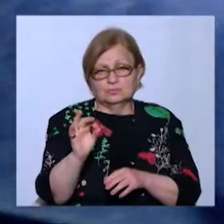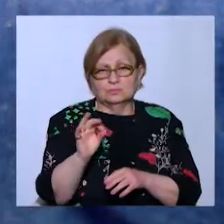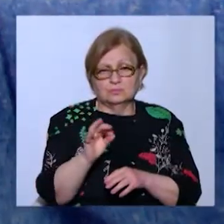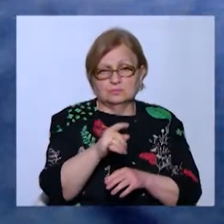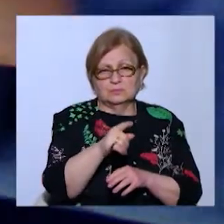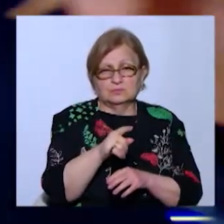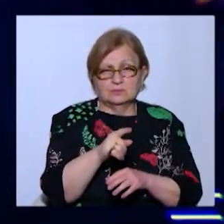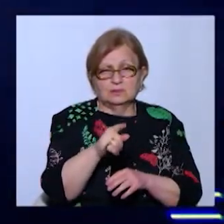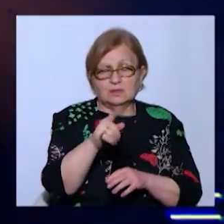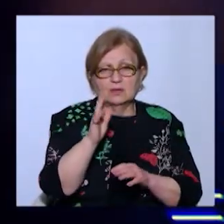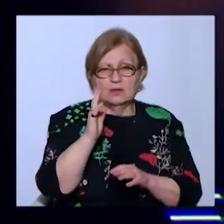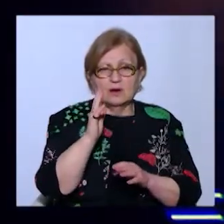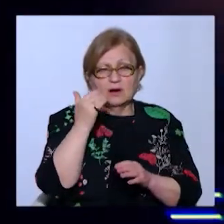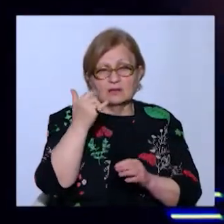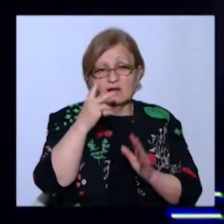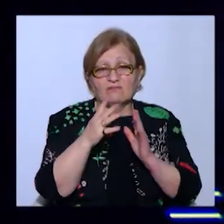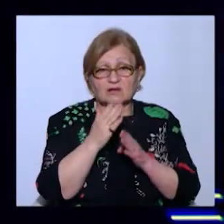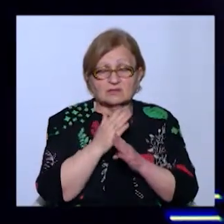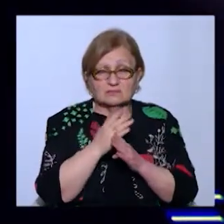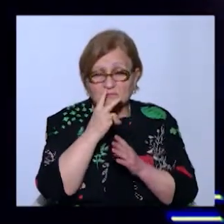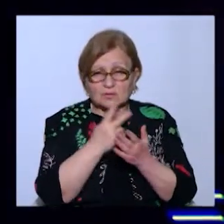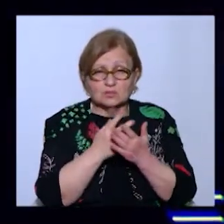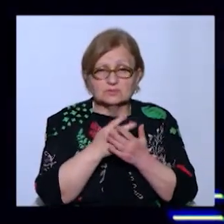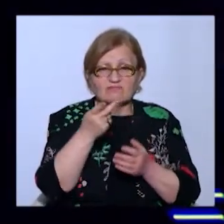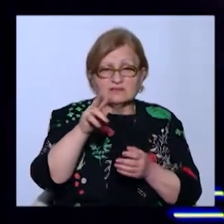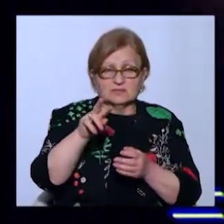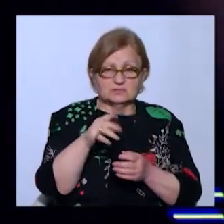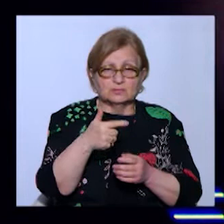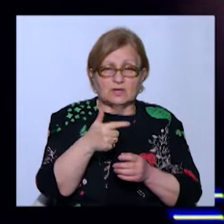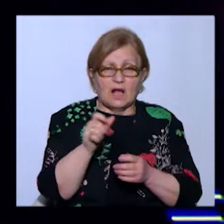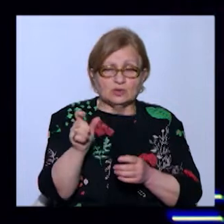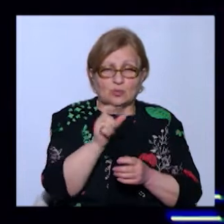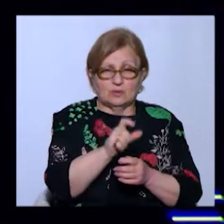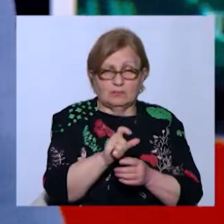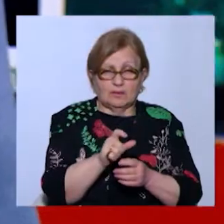უდრის 0-ს და ამოსახსნელი გვაქვს კვადრატული განტოლება. მოდი ეს განტოლება ამოვხსნათ